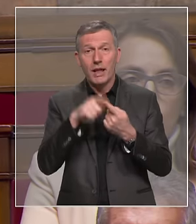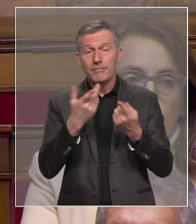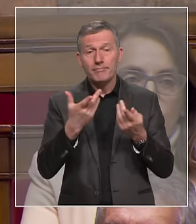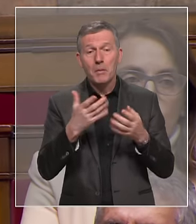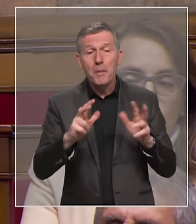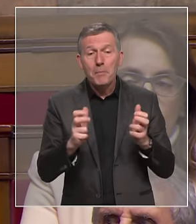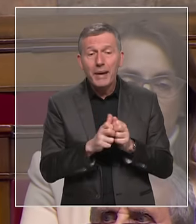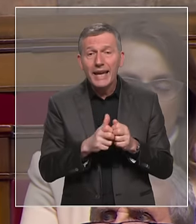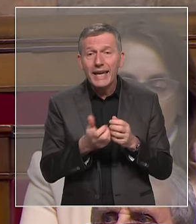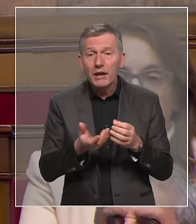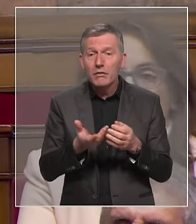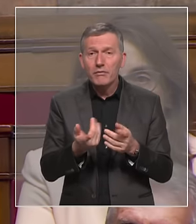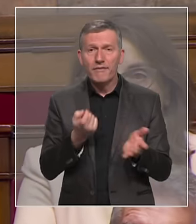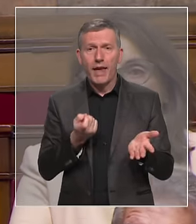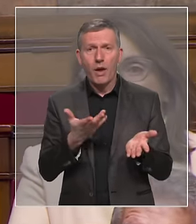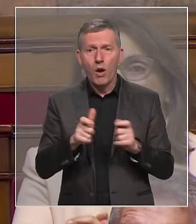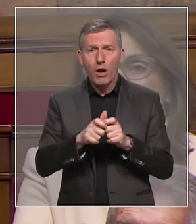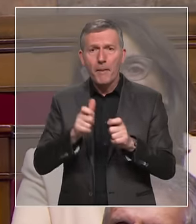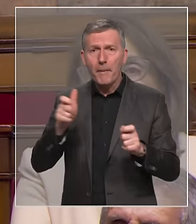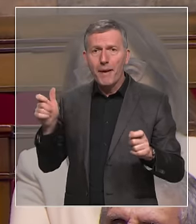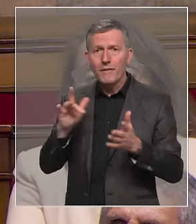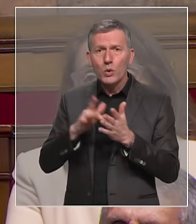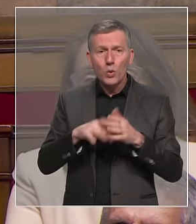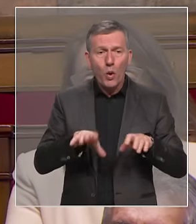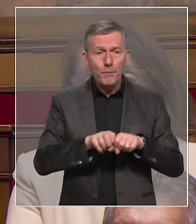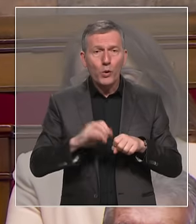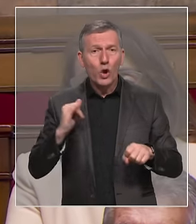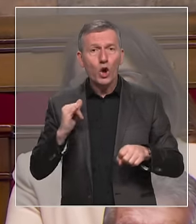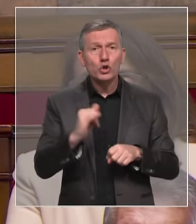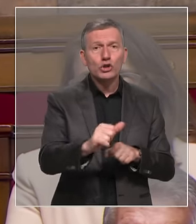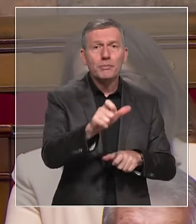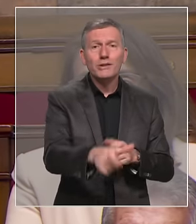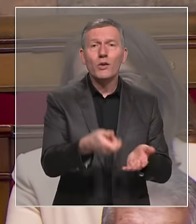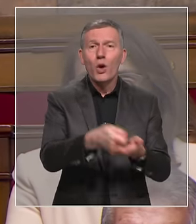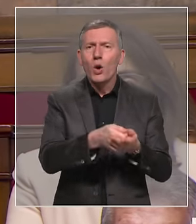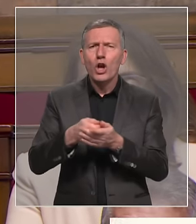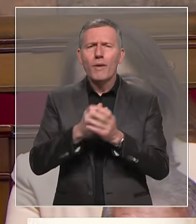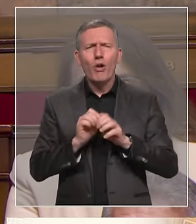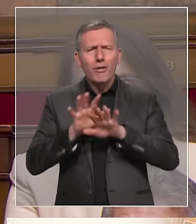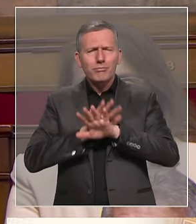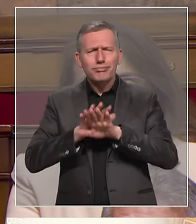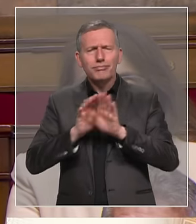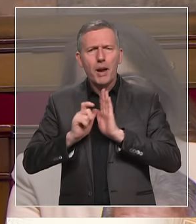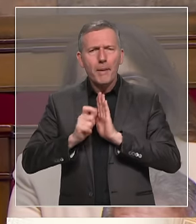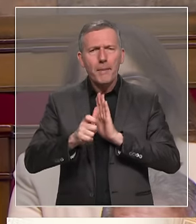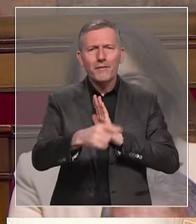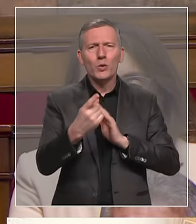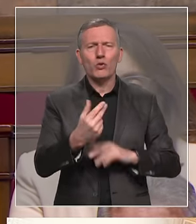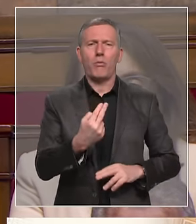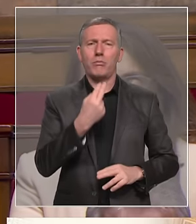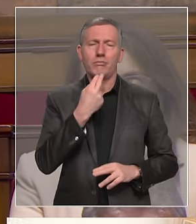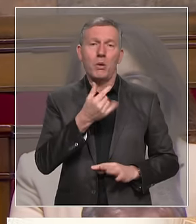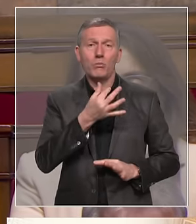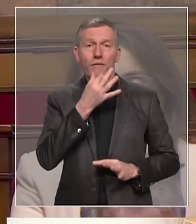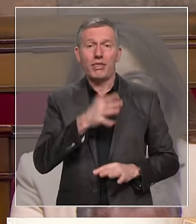prix pour l'ensemble de la chaîne de valeur du producteur au consommateur. L'opacité sert toujours les intérêts d'une